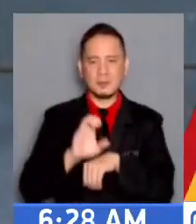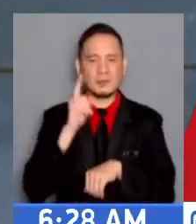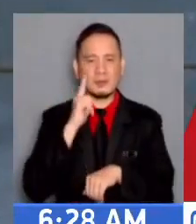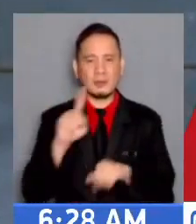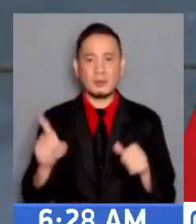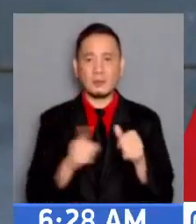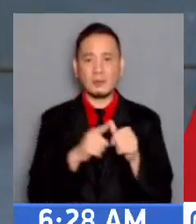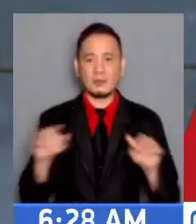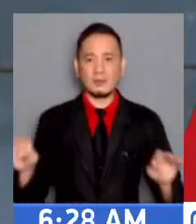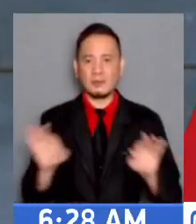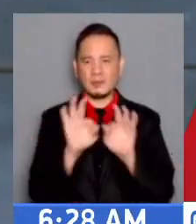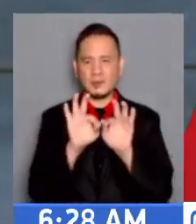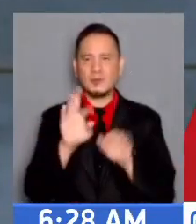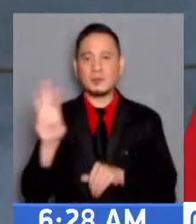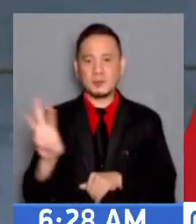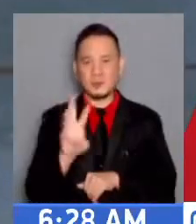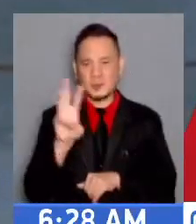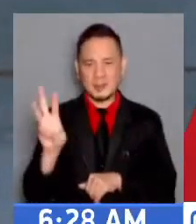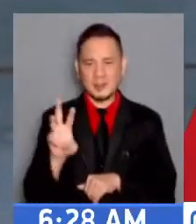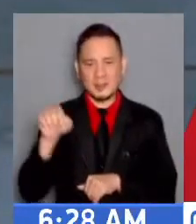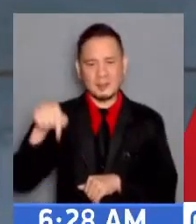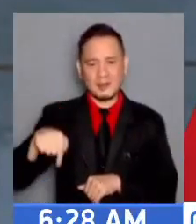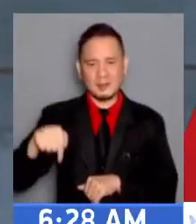Paghiling at pasasalamat ang pakay nila.